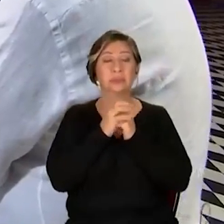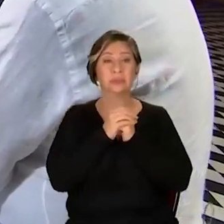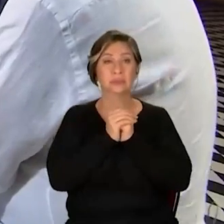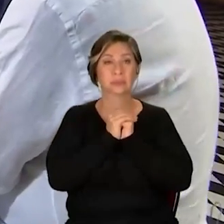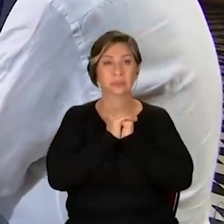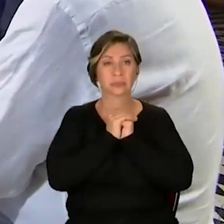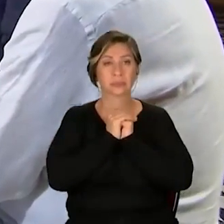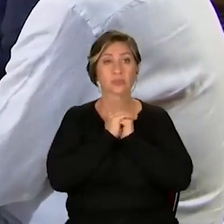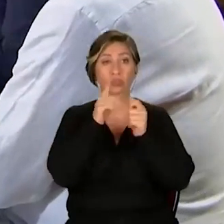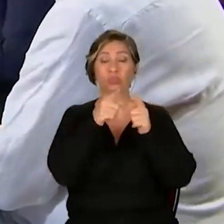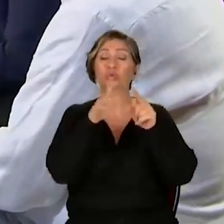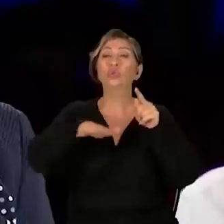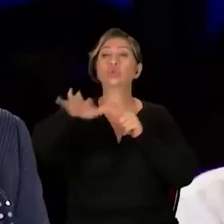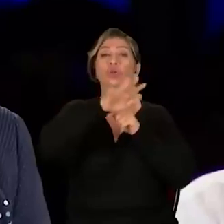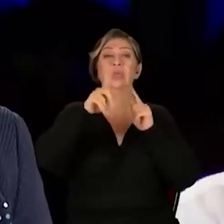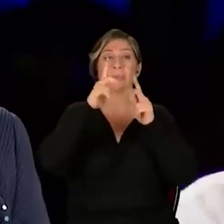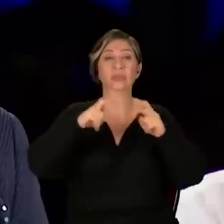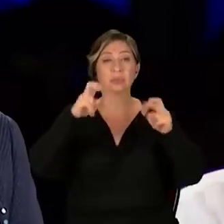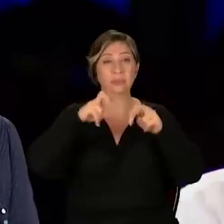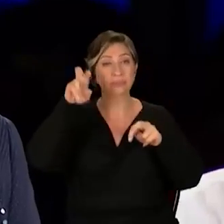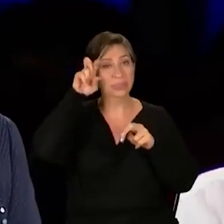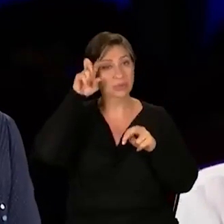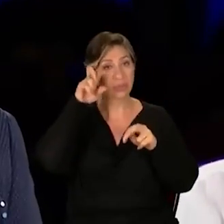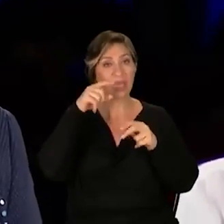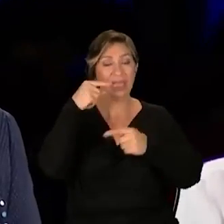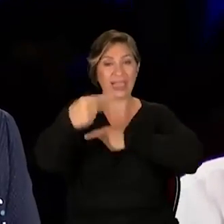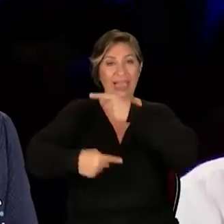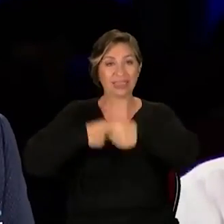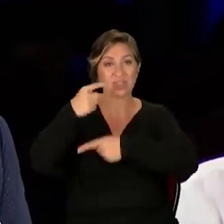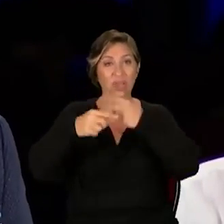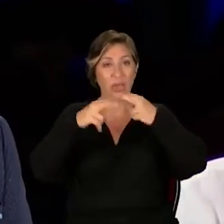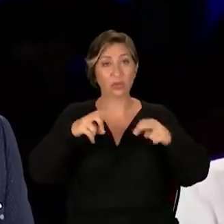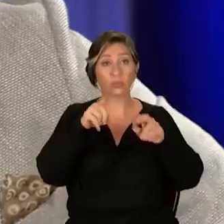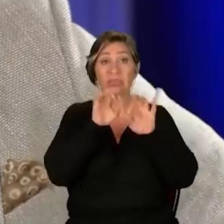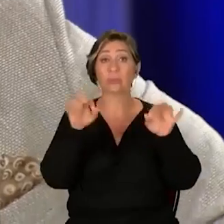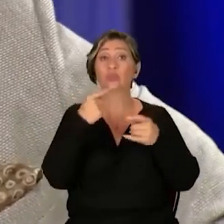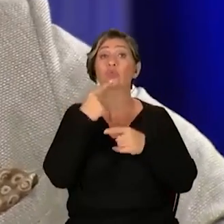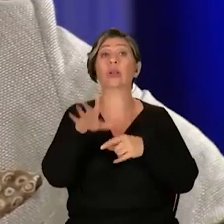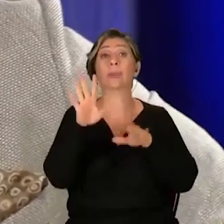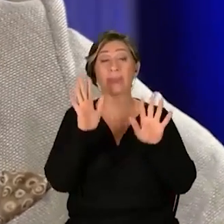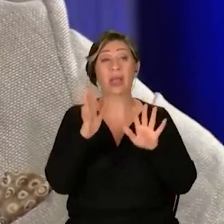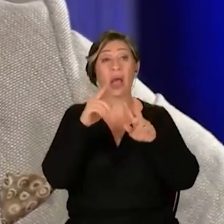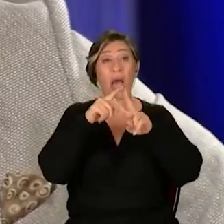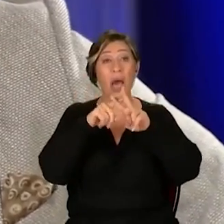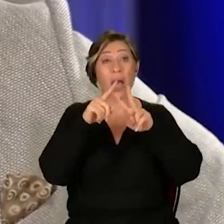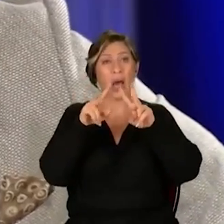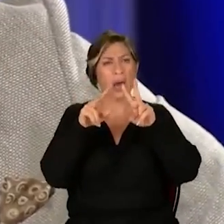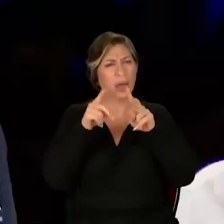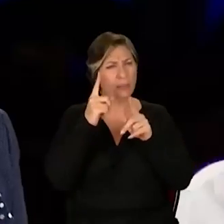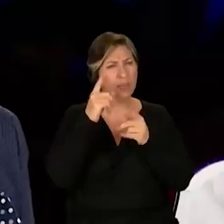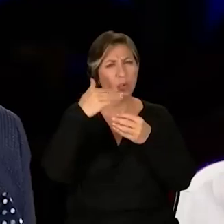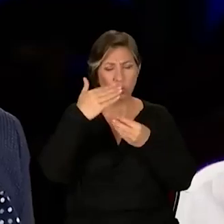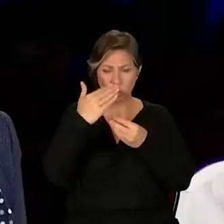yani şeyin üzerine. Bu sosyal bir çalışma çünkü. Psikolojik bir çalışma yürütülmüş yani ve Nobel almış. Genetikçiler yani. Böyle söylemeyebilirler. Bu apoptoz mekanizması yani